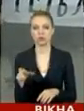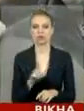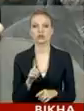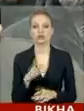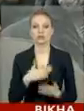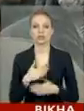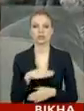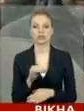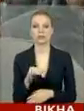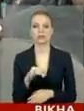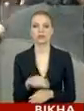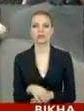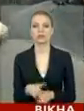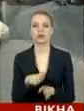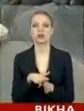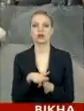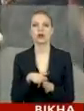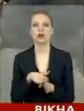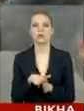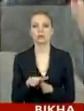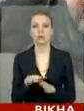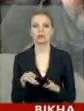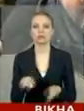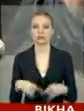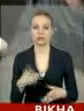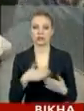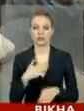зрадіти. Повні штани радості. Да. Повні штани радості.